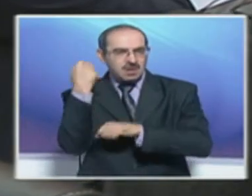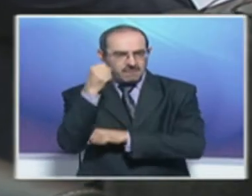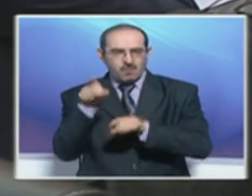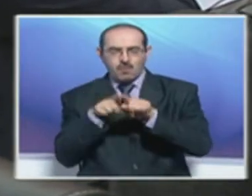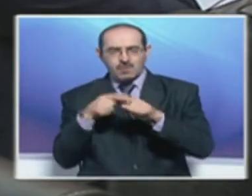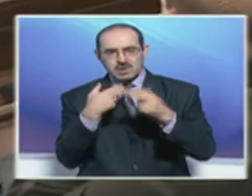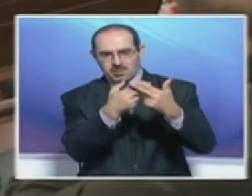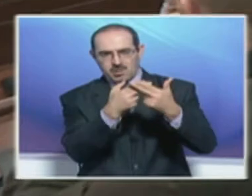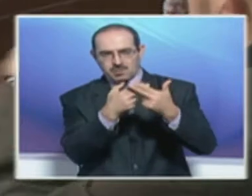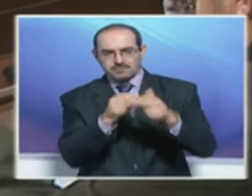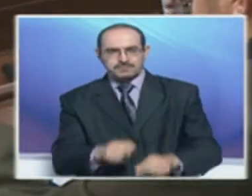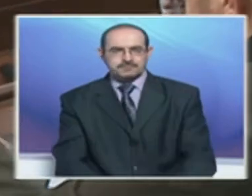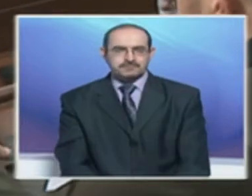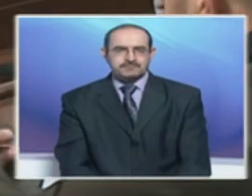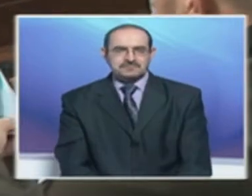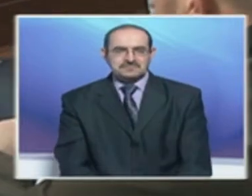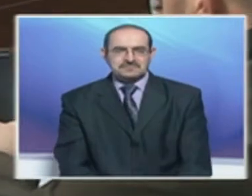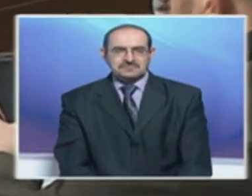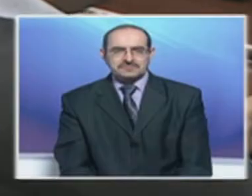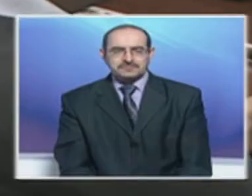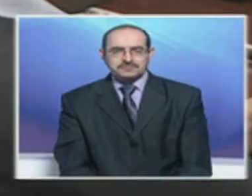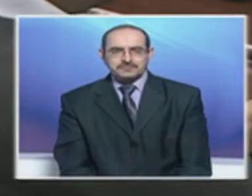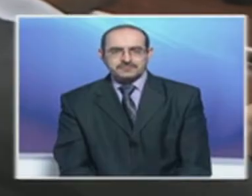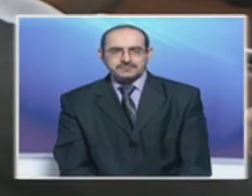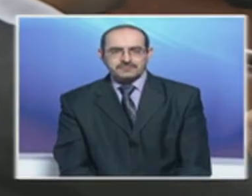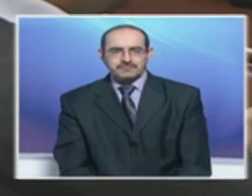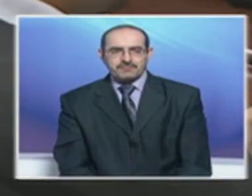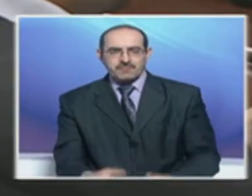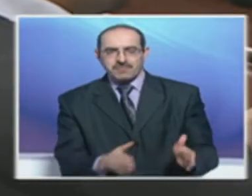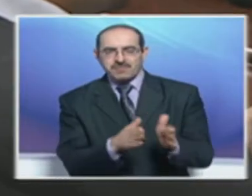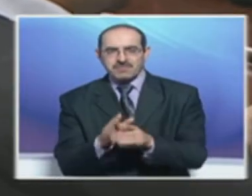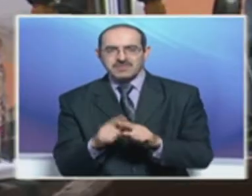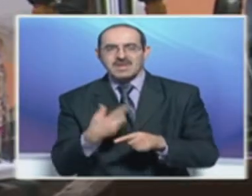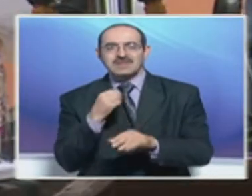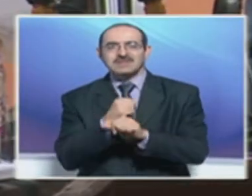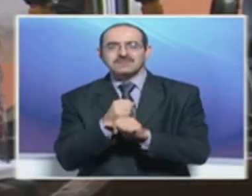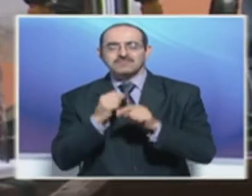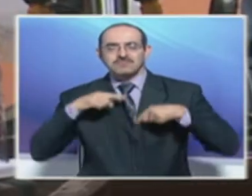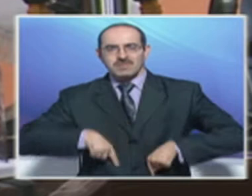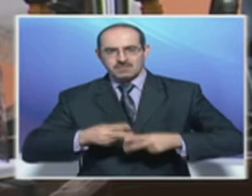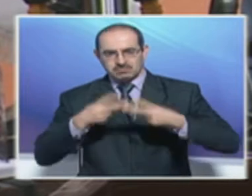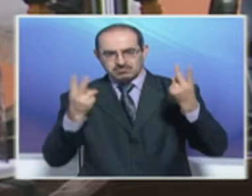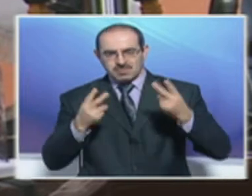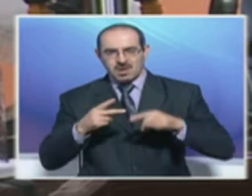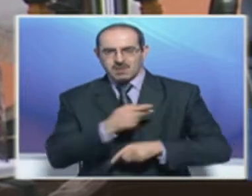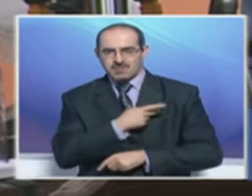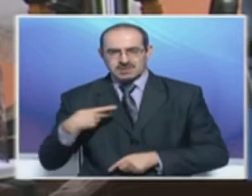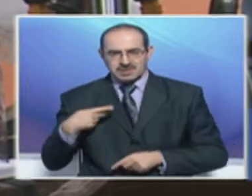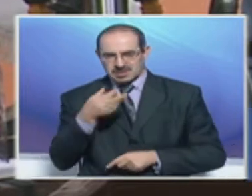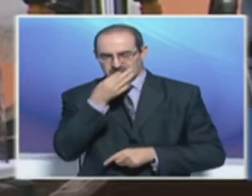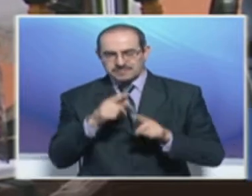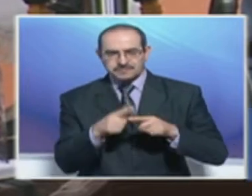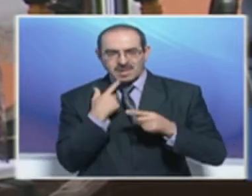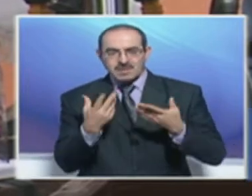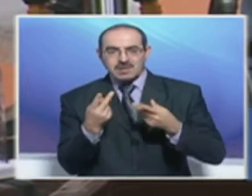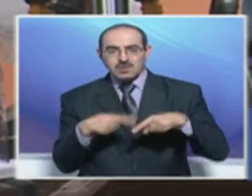الطبية المقيمين. إن أشغال هذه اللجنة في إطار الوصول إلى رسم